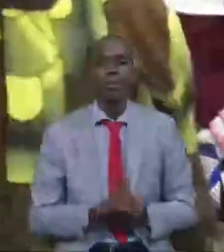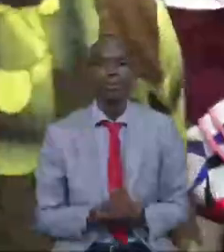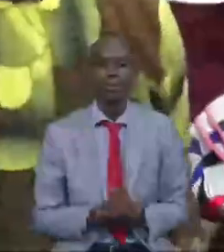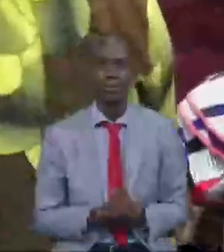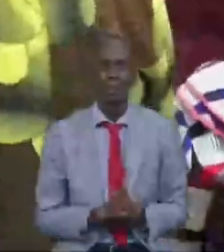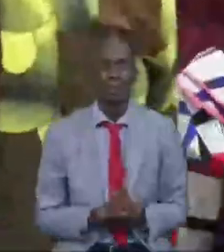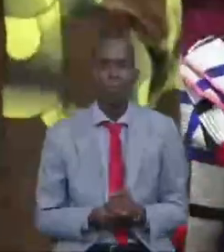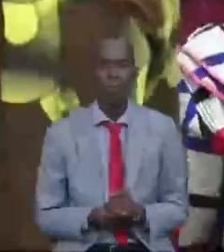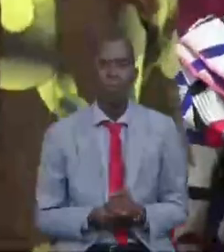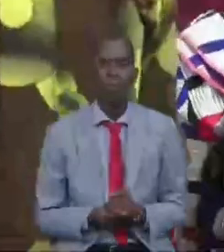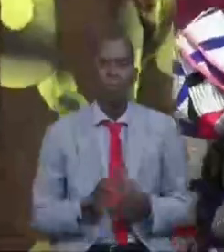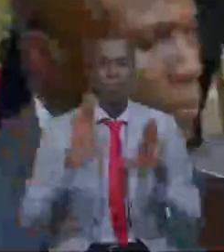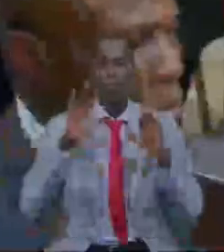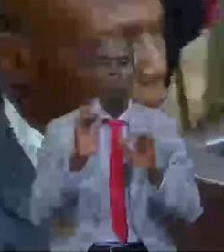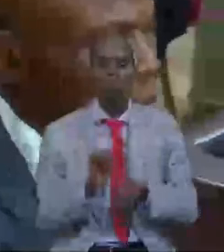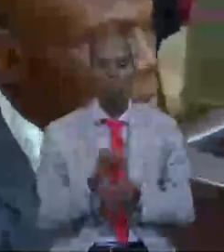Miracle pour vous.